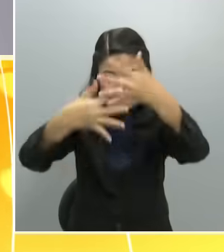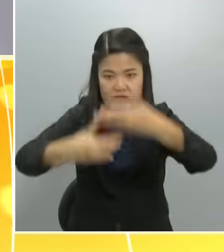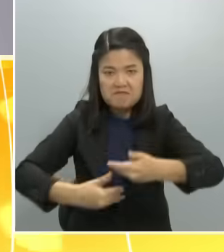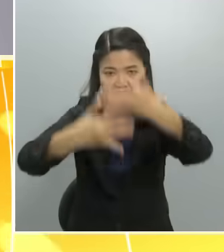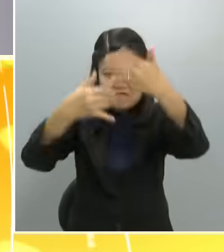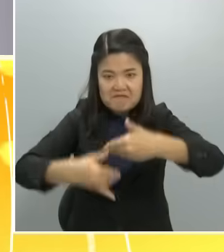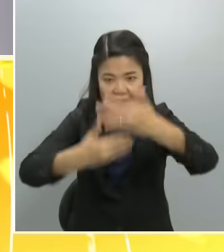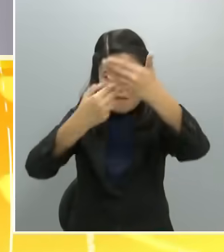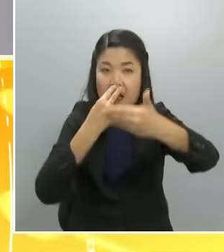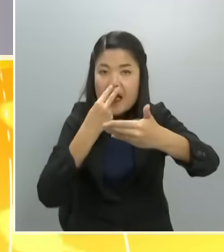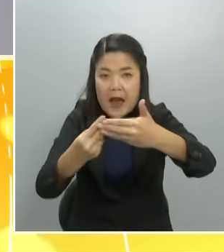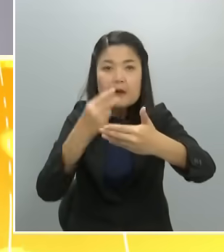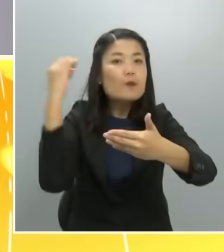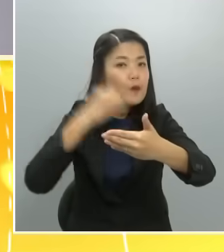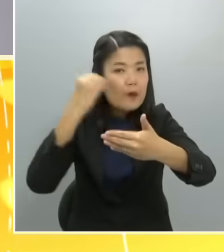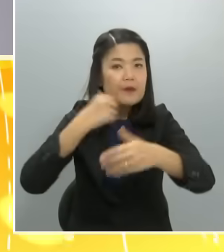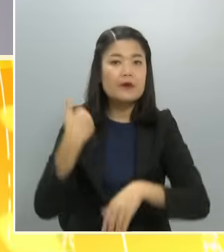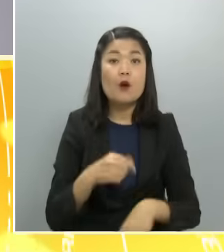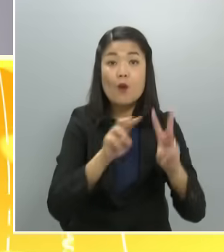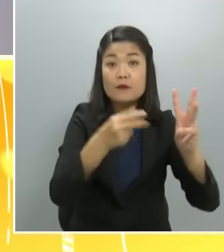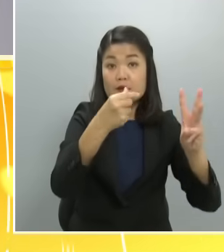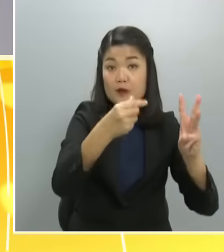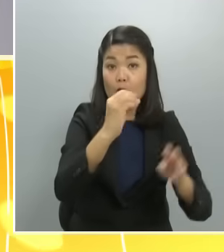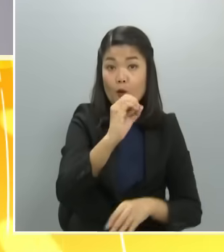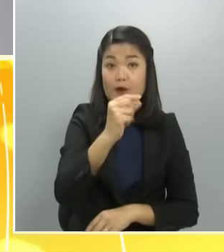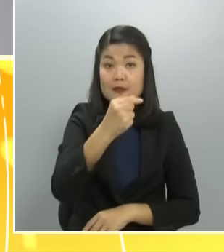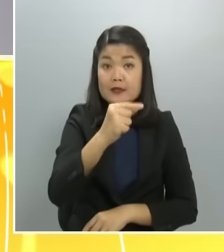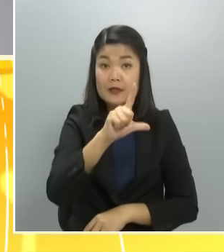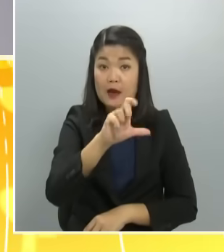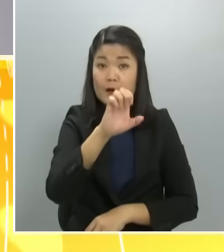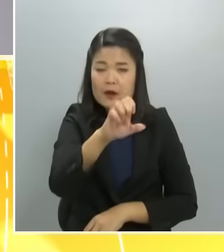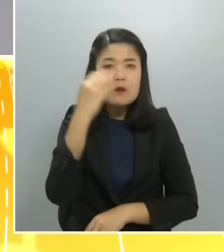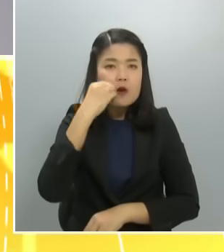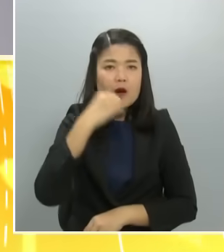าให้เราเห็นหรือกรณี Google มันก็ไปซื้อให้อยู่บนเซิร์ชเข้าไปก็เจอ